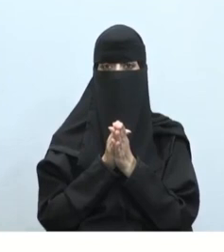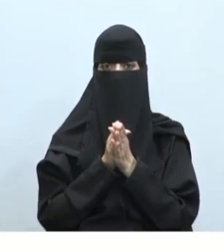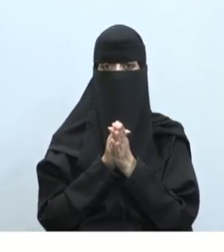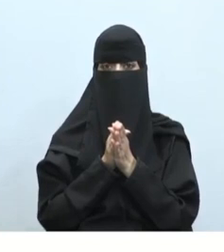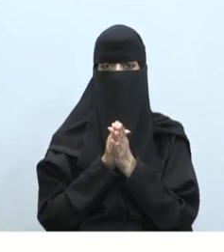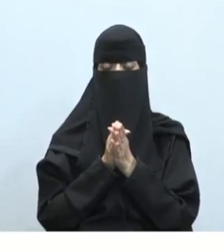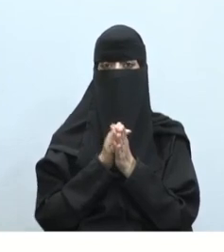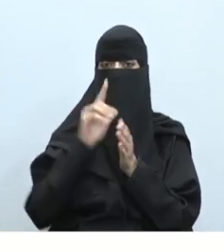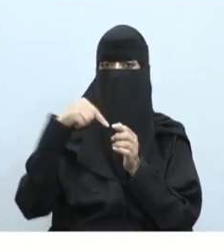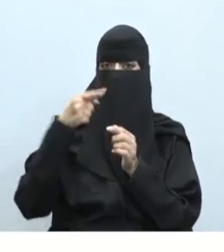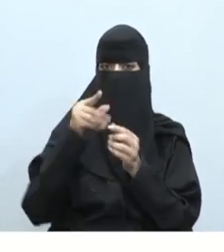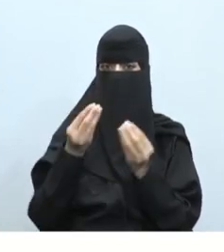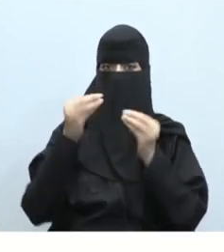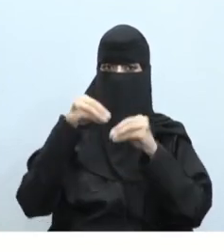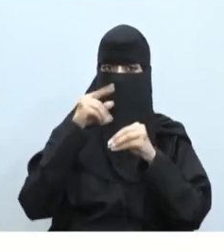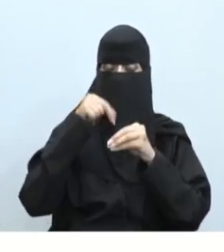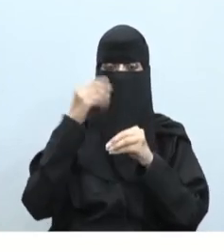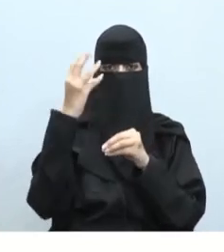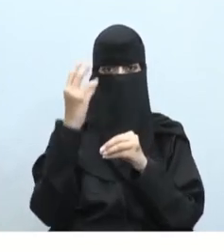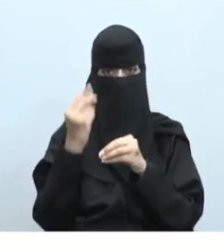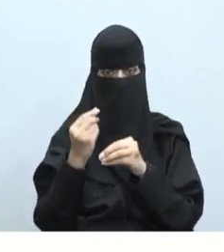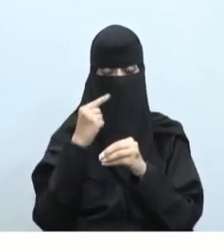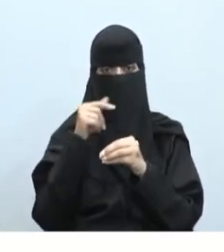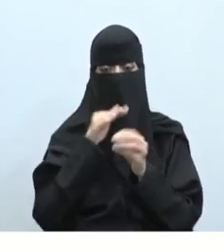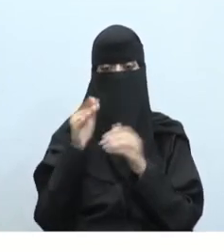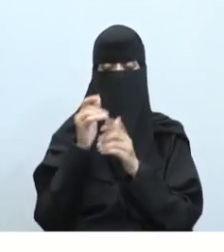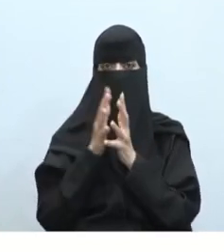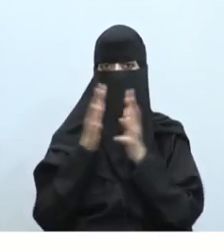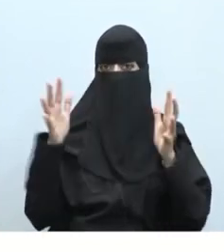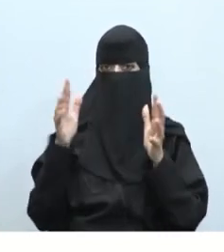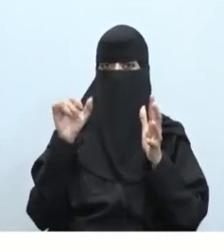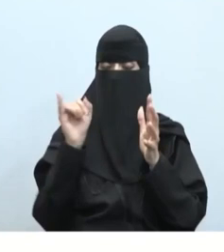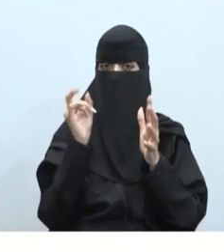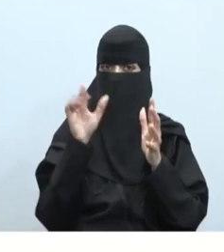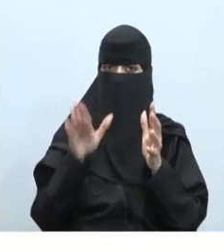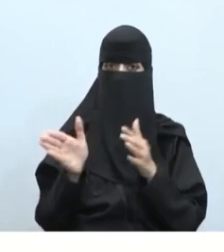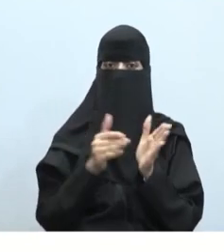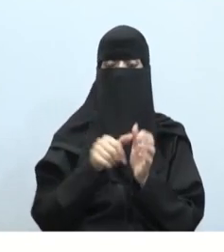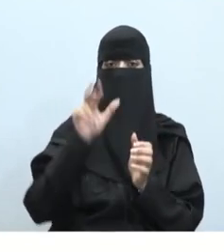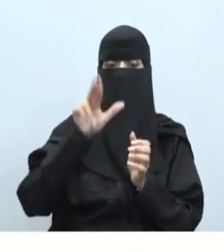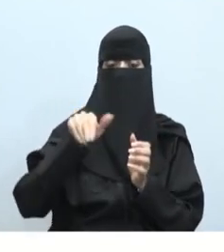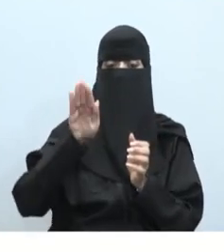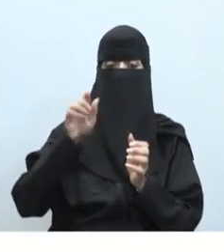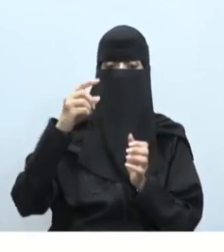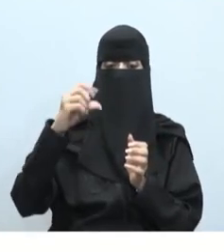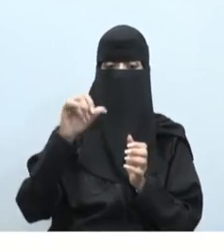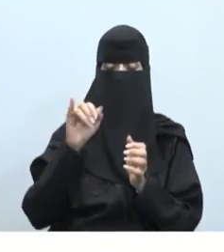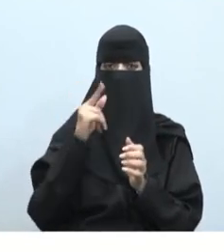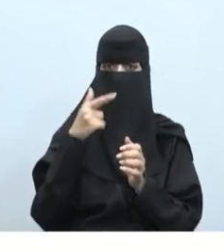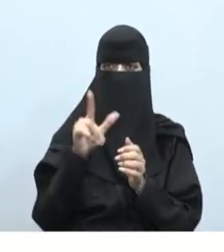ممتازين هي تحوي المجرات اعداد كبيره من السدم ممتازين